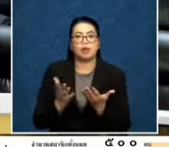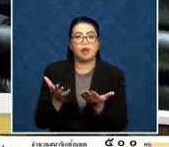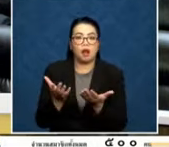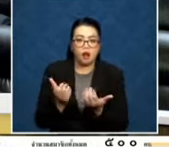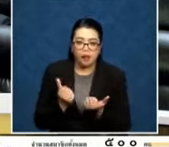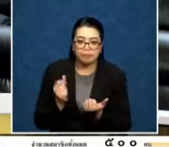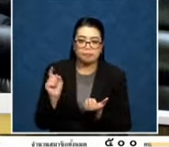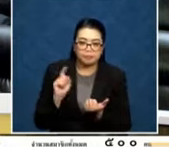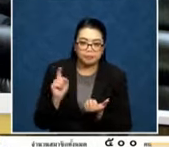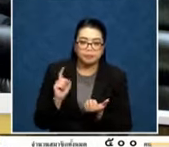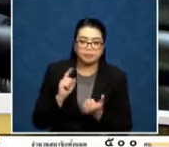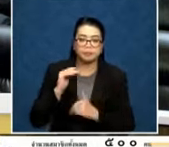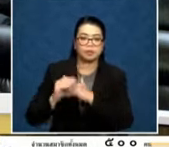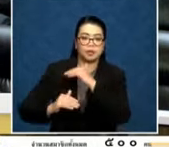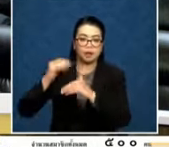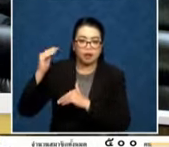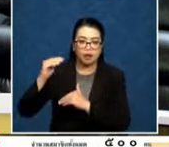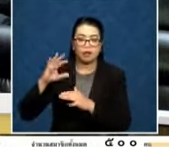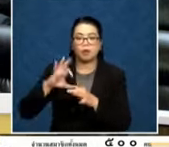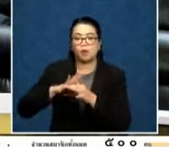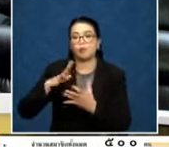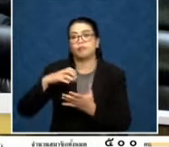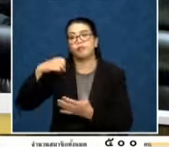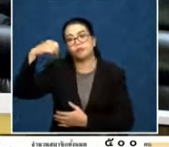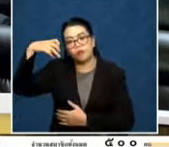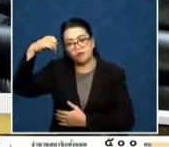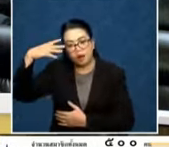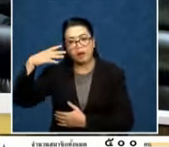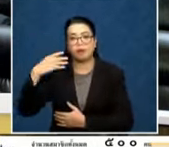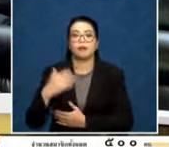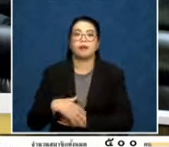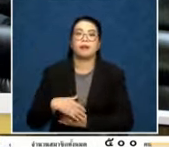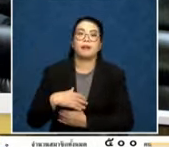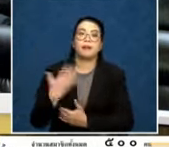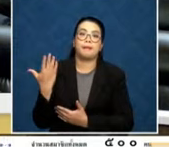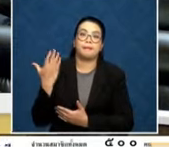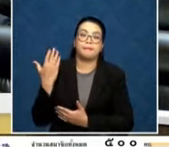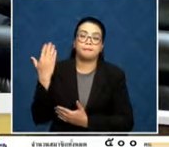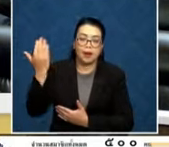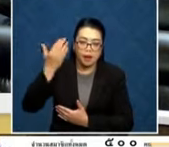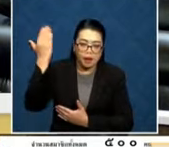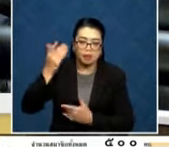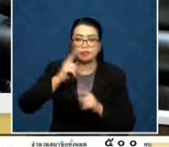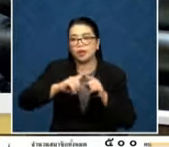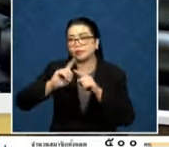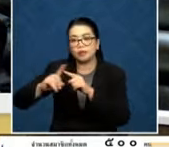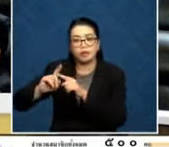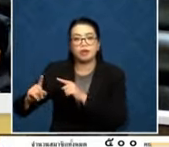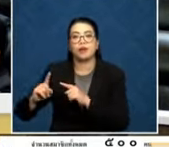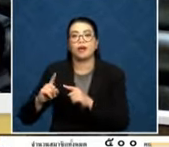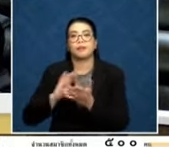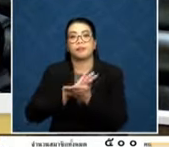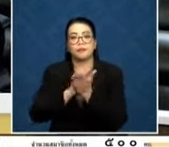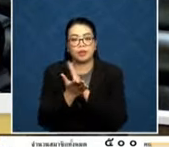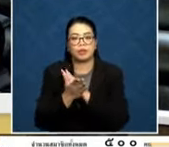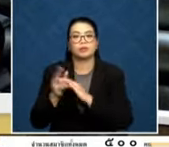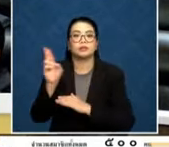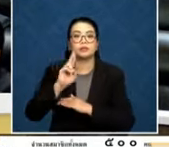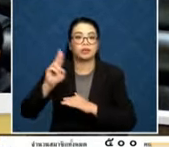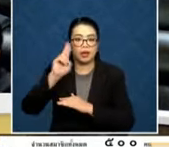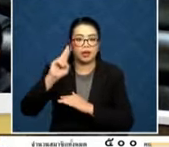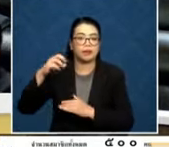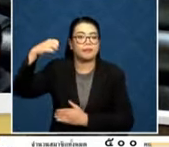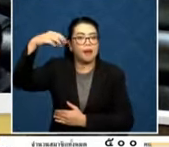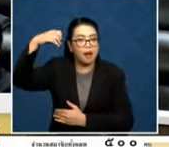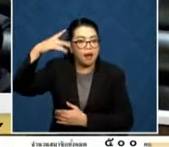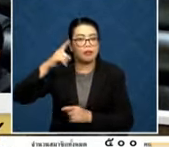สามารถรองรับการเติบโตของพลังงานศาสตร์ได้ทันครับเพราะอะไรรู้มยฮะเพราะว่าระยะเวลาที่ใช้ในการปรับปรุงโครงสร้างพื้นฐานมัน